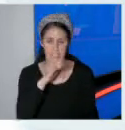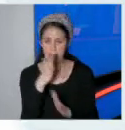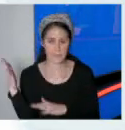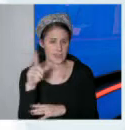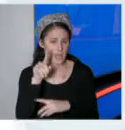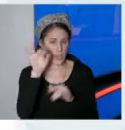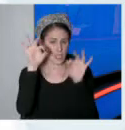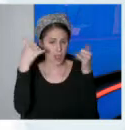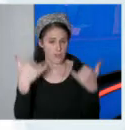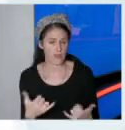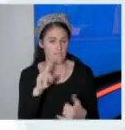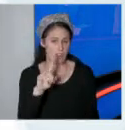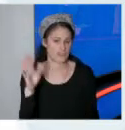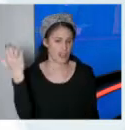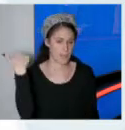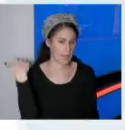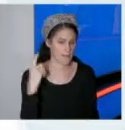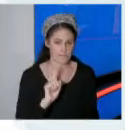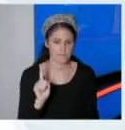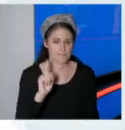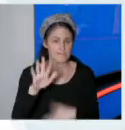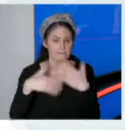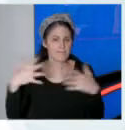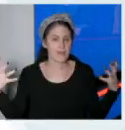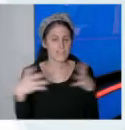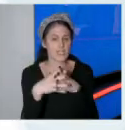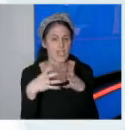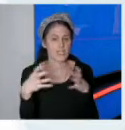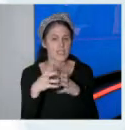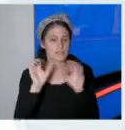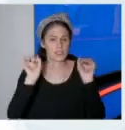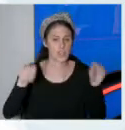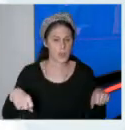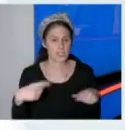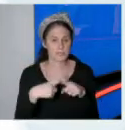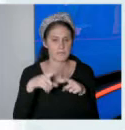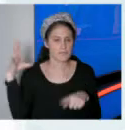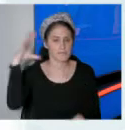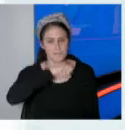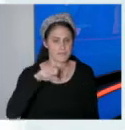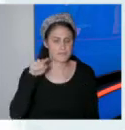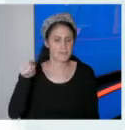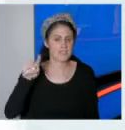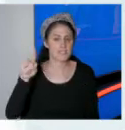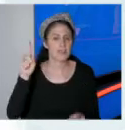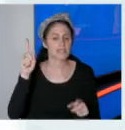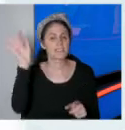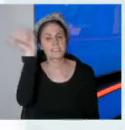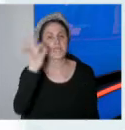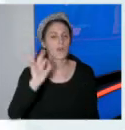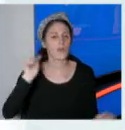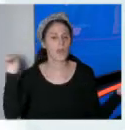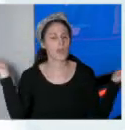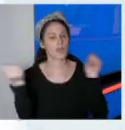עכשיו ולא זה של פעם. המהלך המפלגתי הדתי משילותי המסתמן נתפס בעיניהם כסיכוי